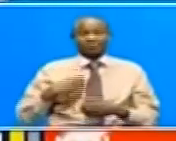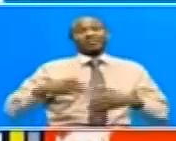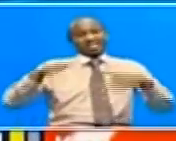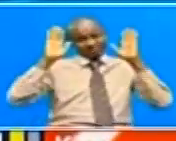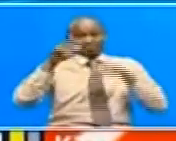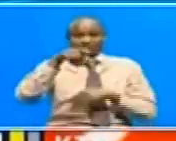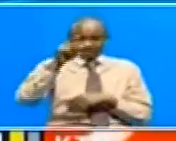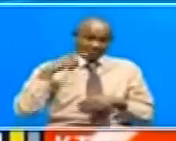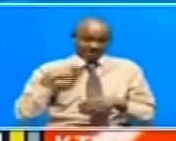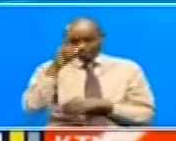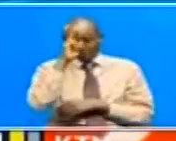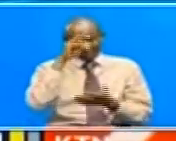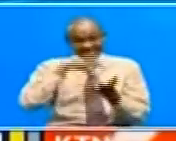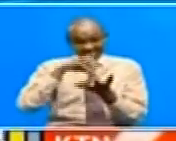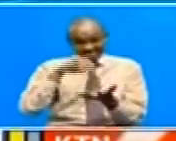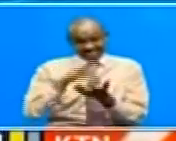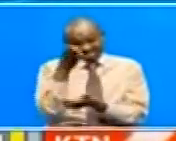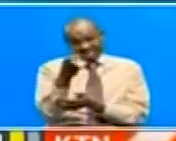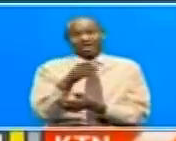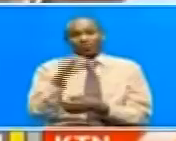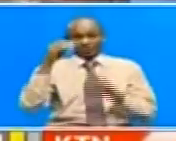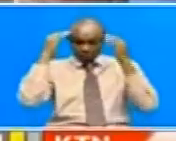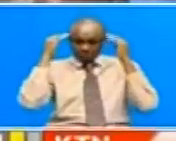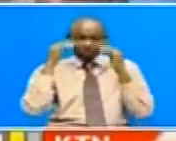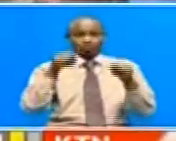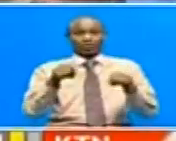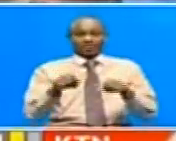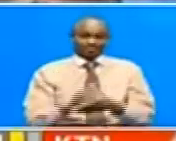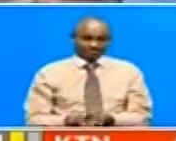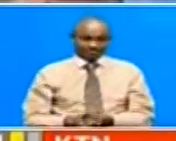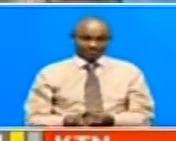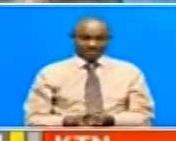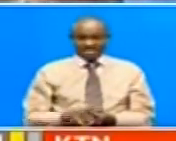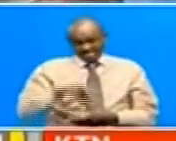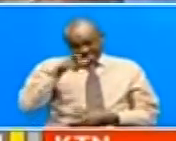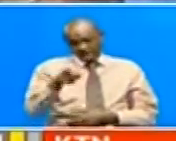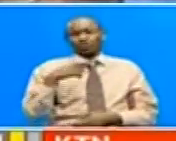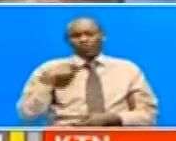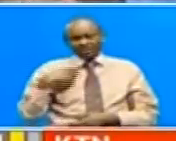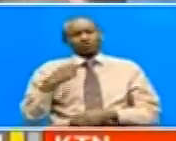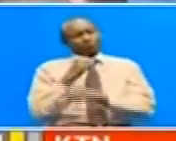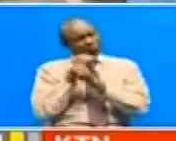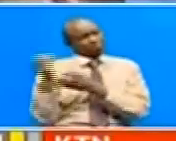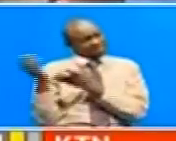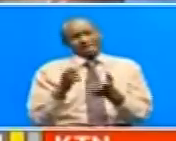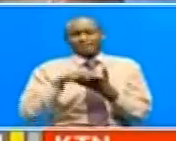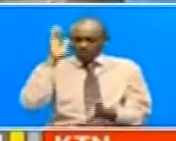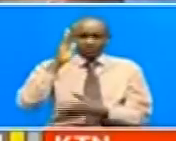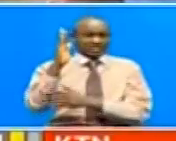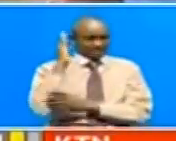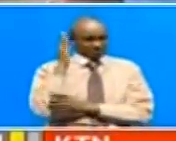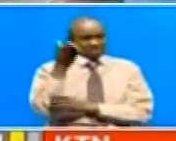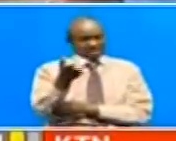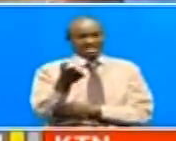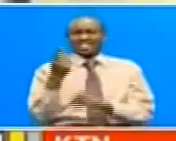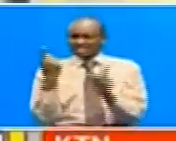kituo cha polisi cha Changamwe na kufikishwa mahakamani leo. Ili kudhibiti usalama zaidi, vikosi vya kukabili hali